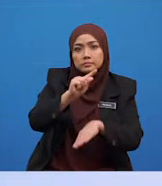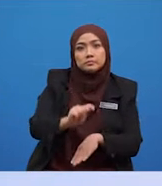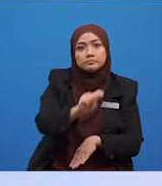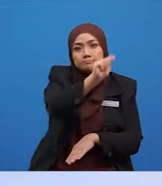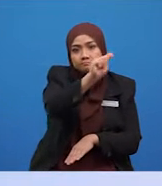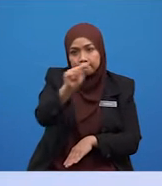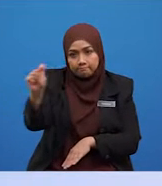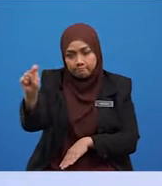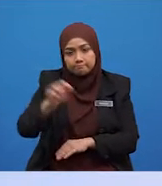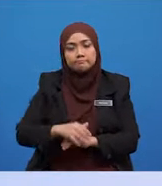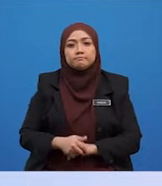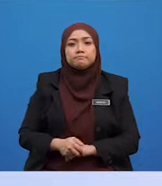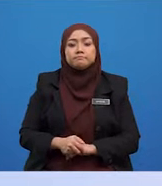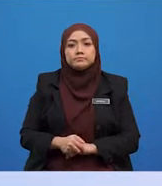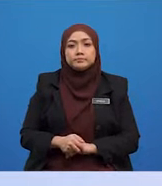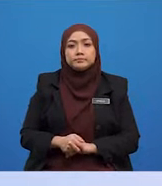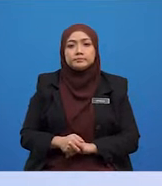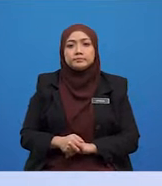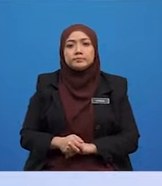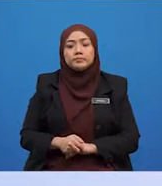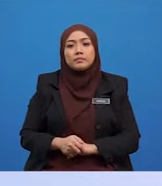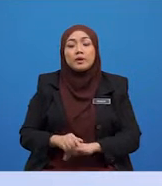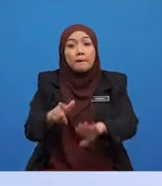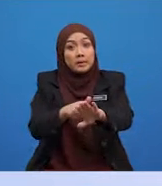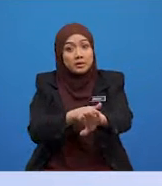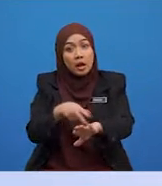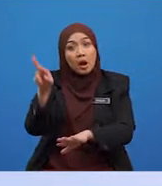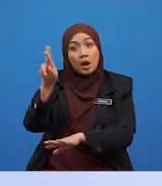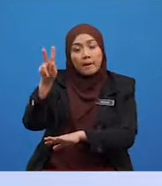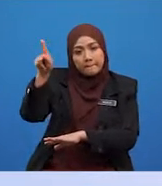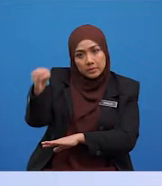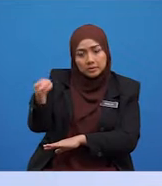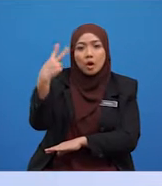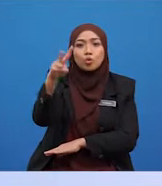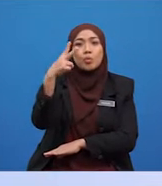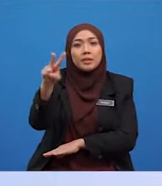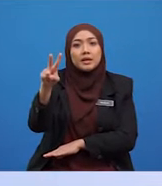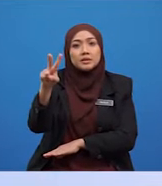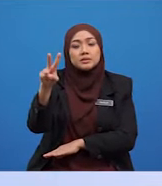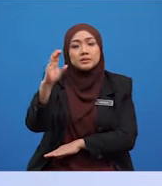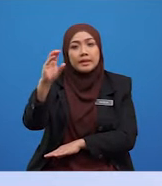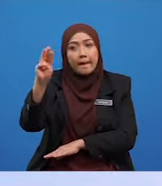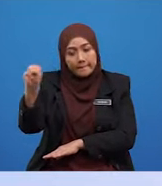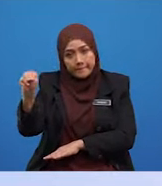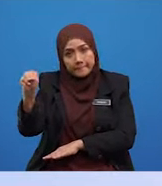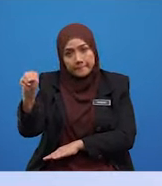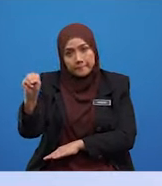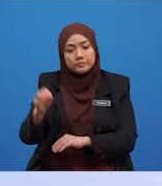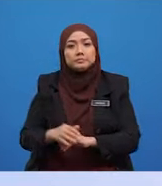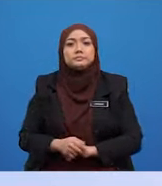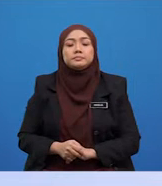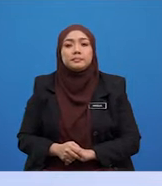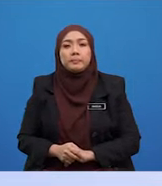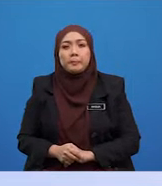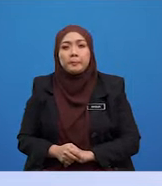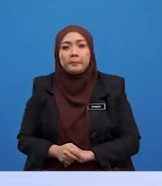teorem Pythagoras. Diketahui panjang RP ialah 12 cm. Seperti mana